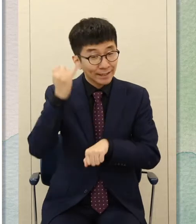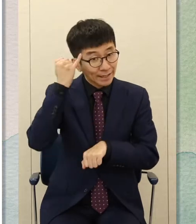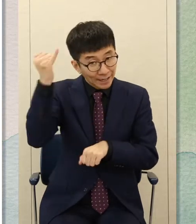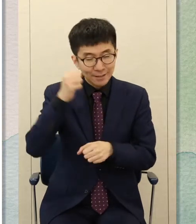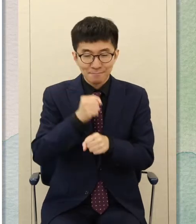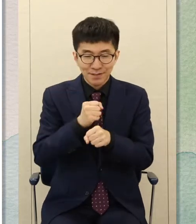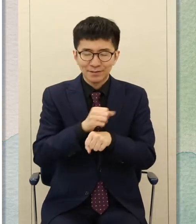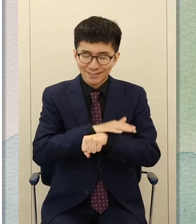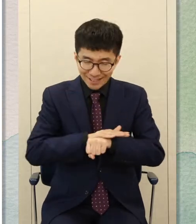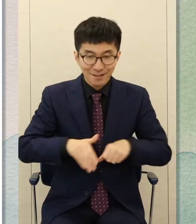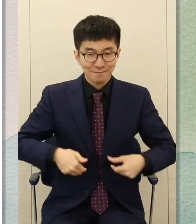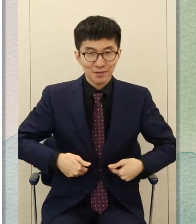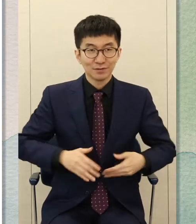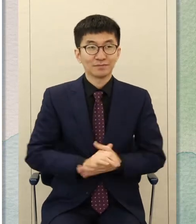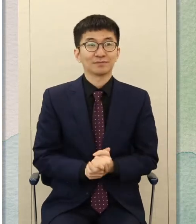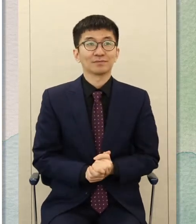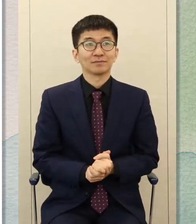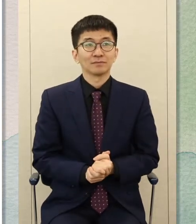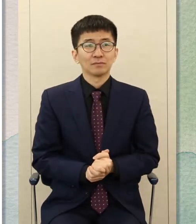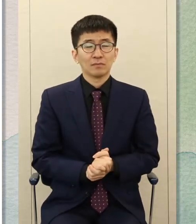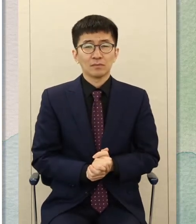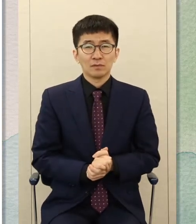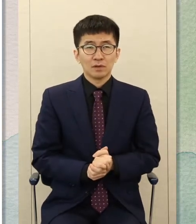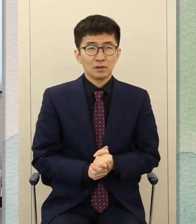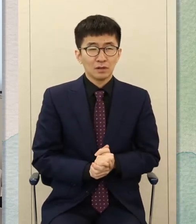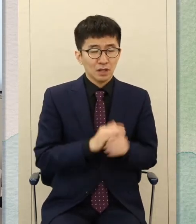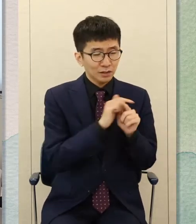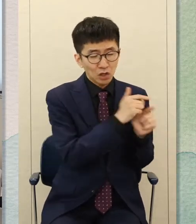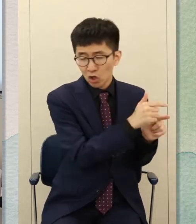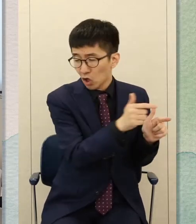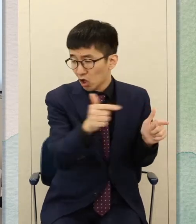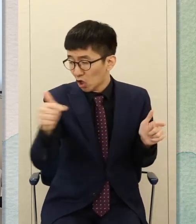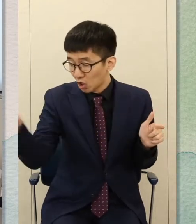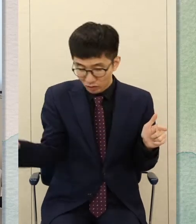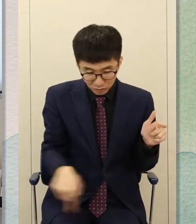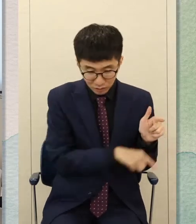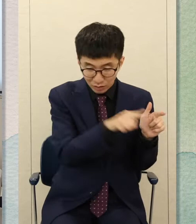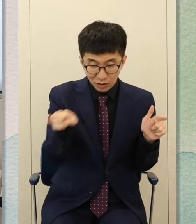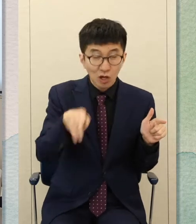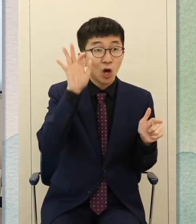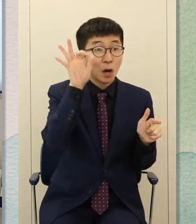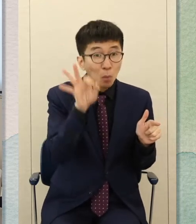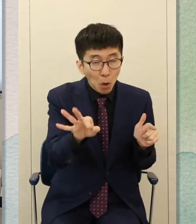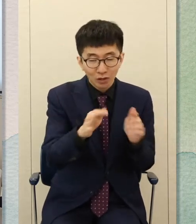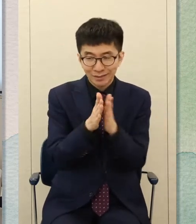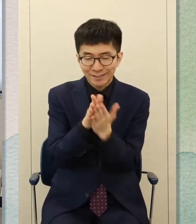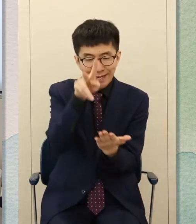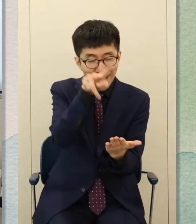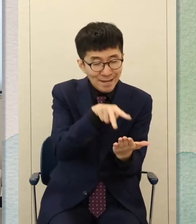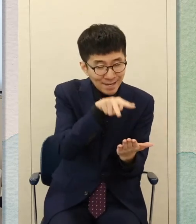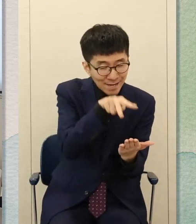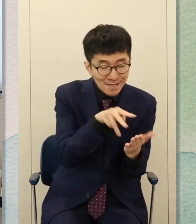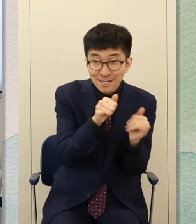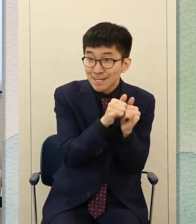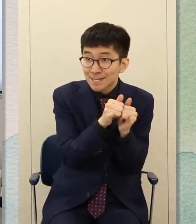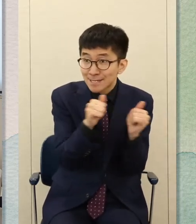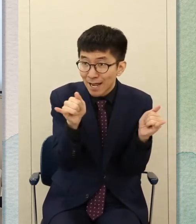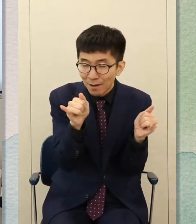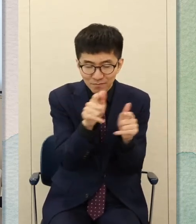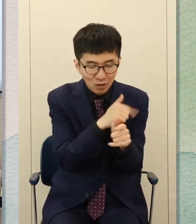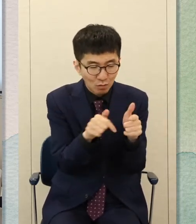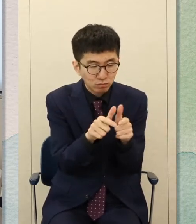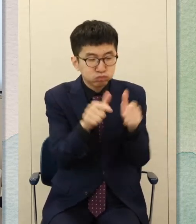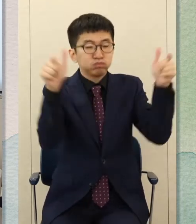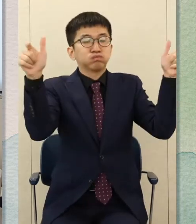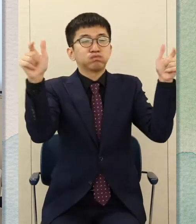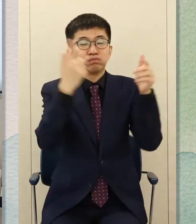그래서 이 모든 것들이 가리키는 게 딱 하나예요. 예, 독서를 독자 개발, 비독자를 독자로 만들려면